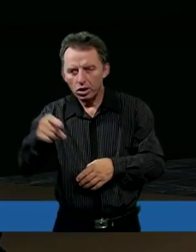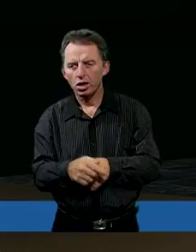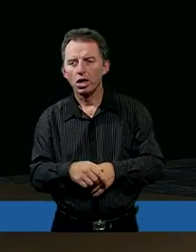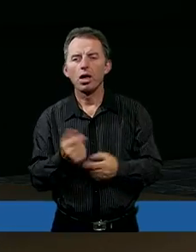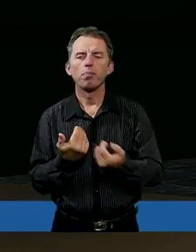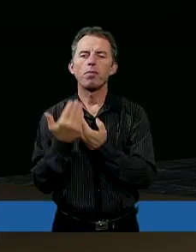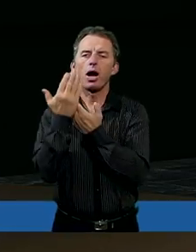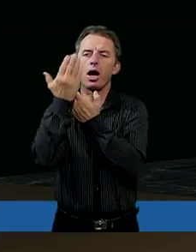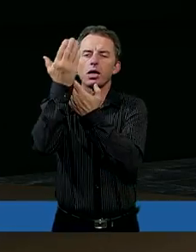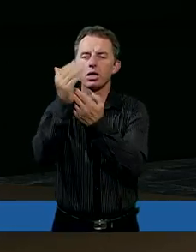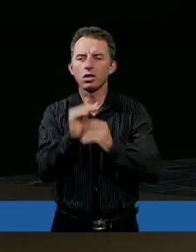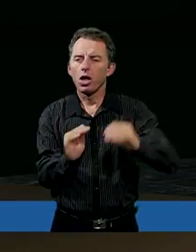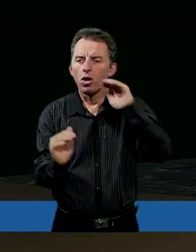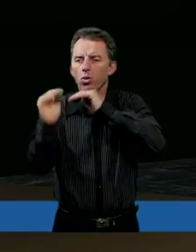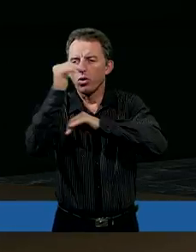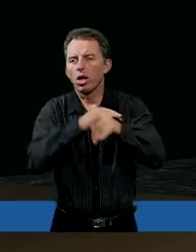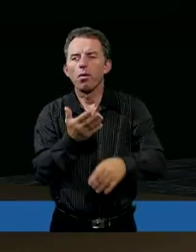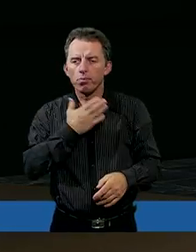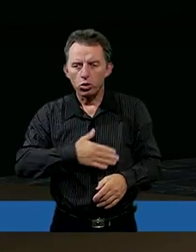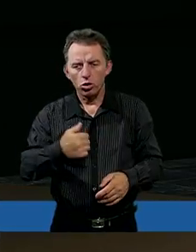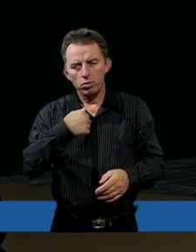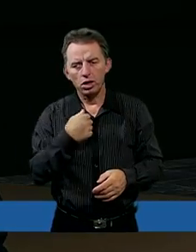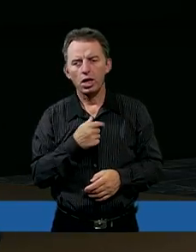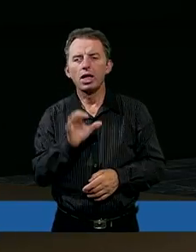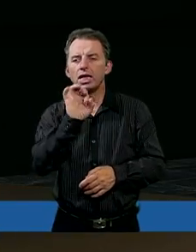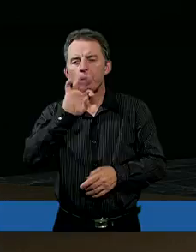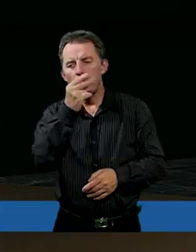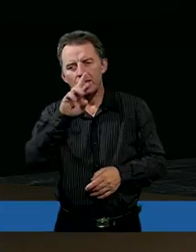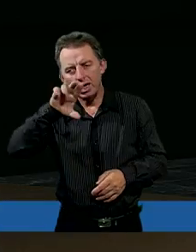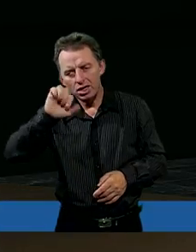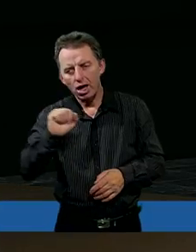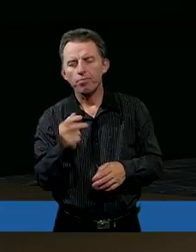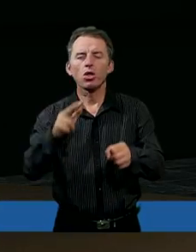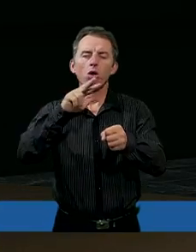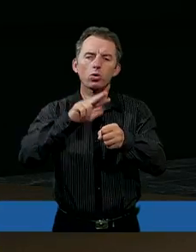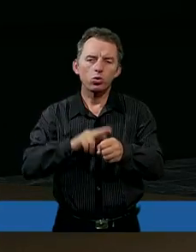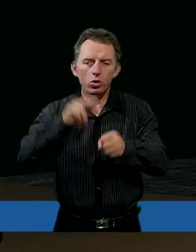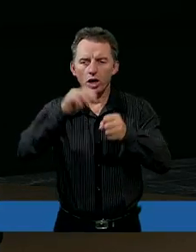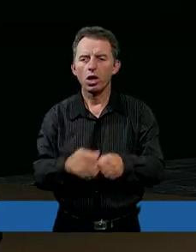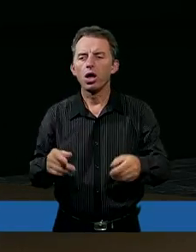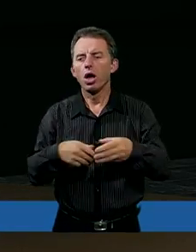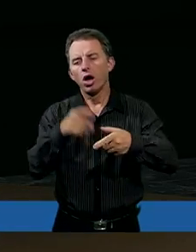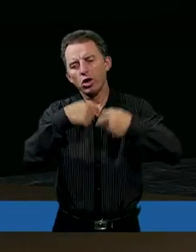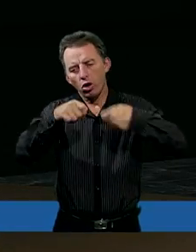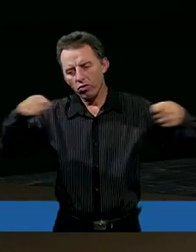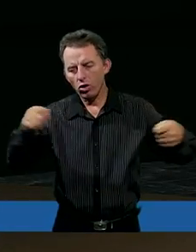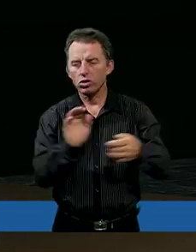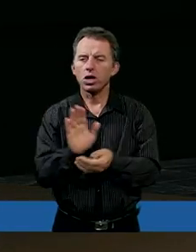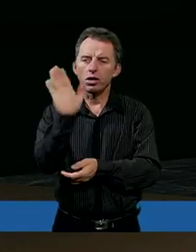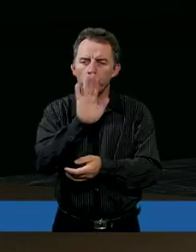te majestatyczne, cudne góry. Nie podoba się symetria niektórych rozwiązań